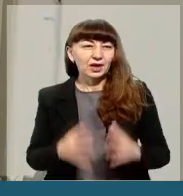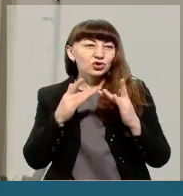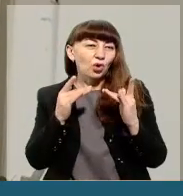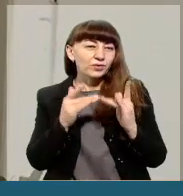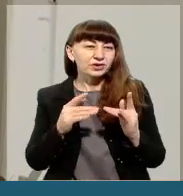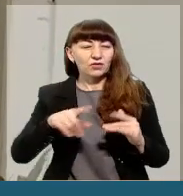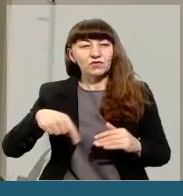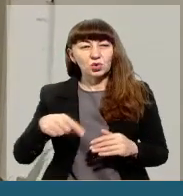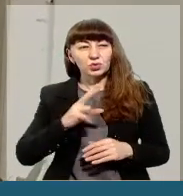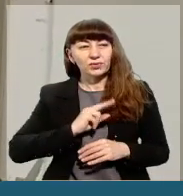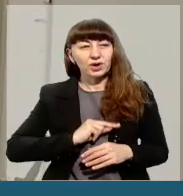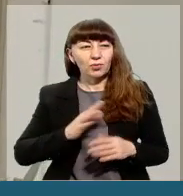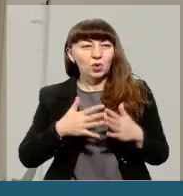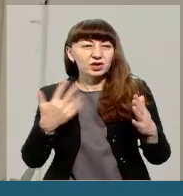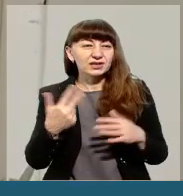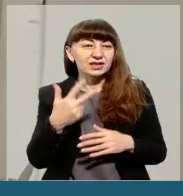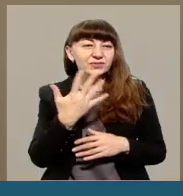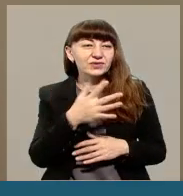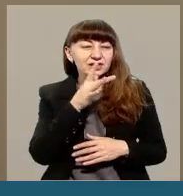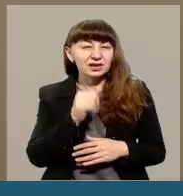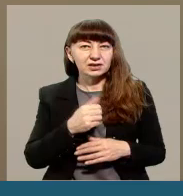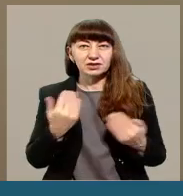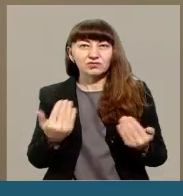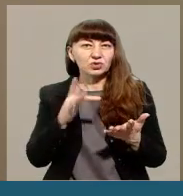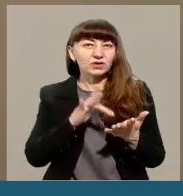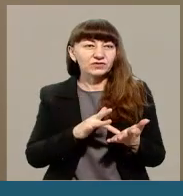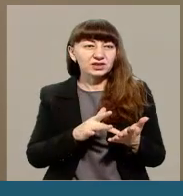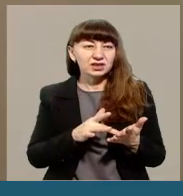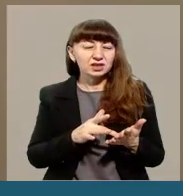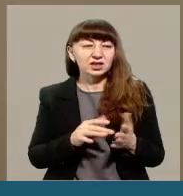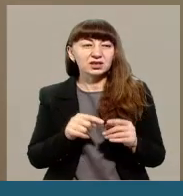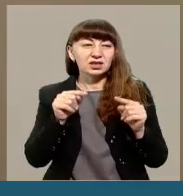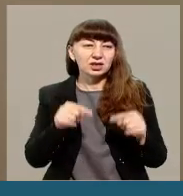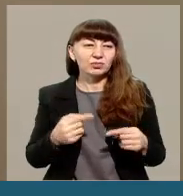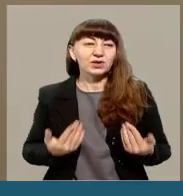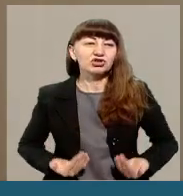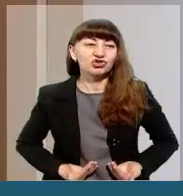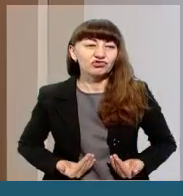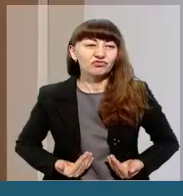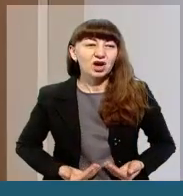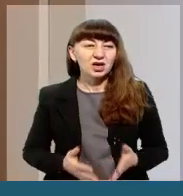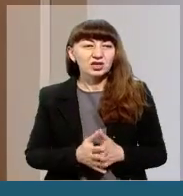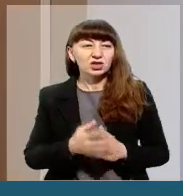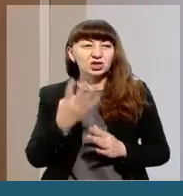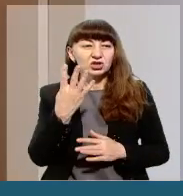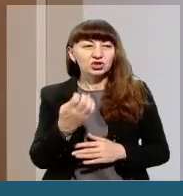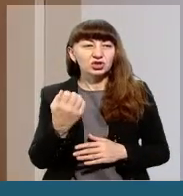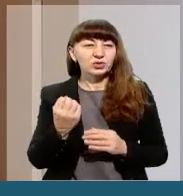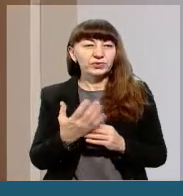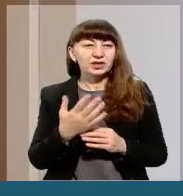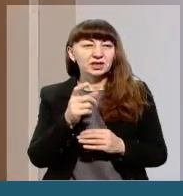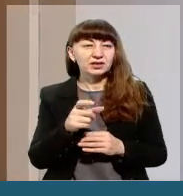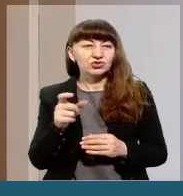Дом-интернат в городе Рудном работает более 35 лет. Сегодня в центре оказания специальных социальных услуг проживают